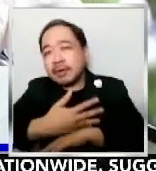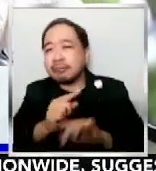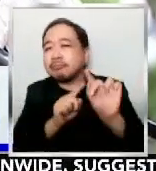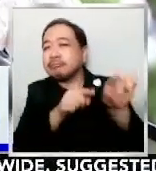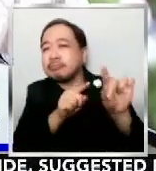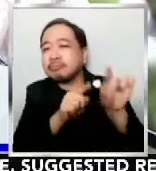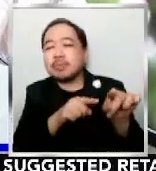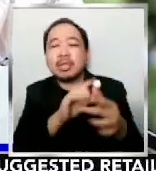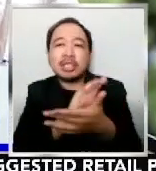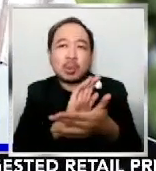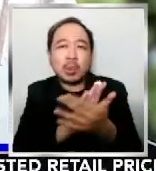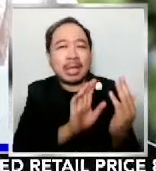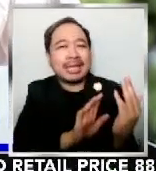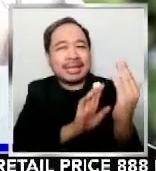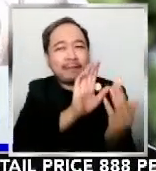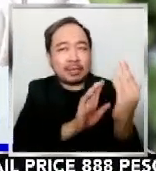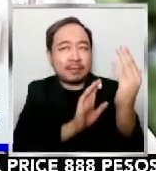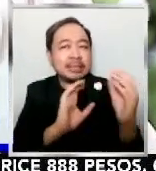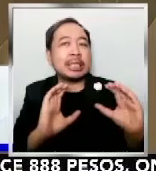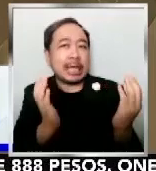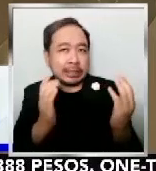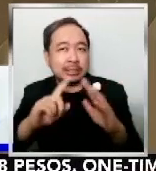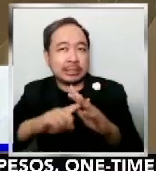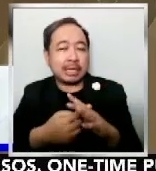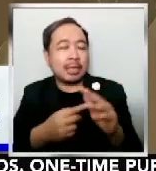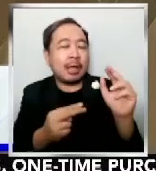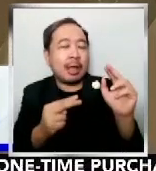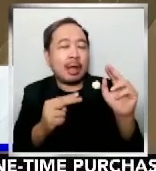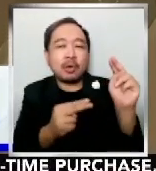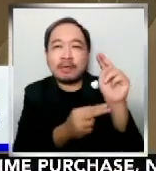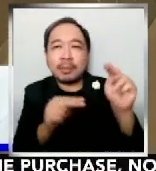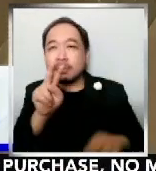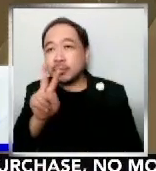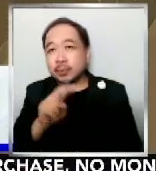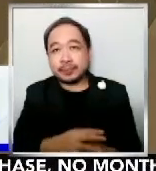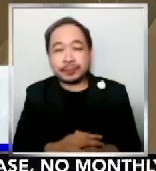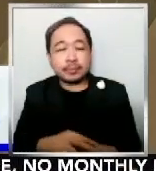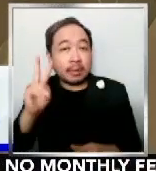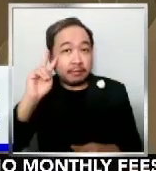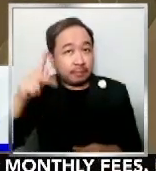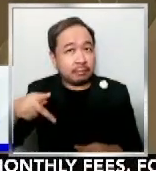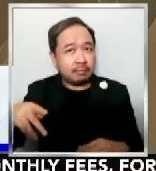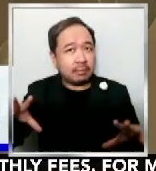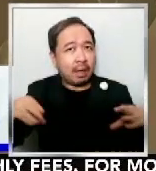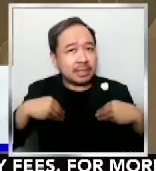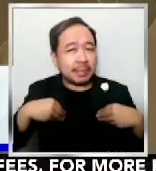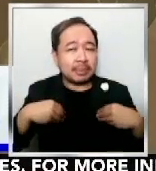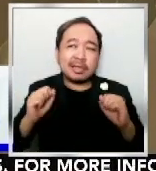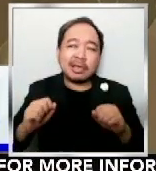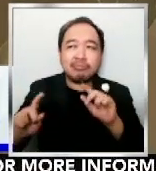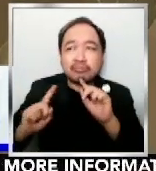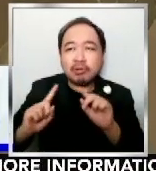in-person classes by November 2. Handa rin daw ang bise na pagbigyan ng hiling na pakikipagdialogo ng